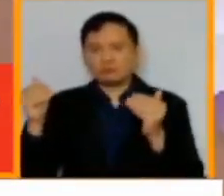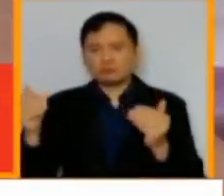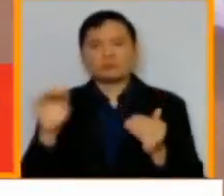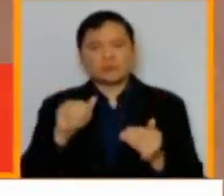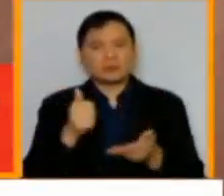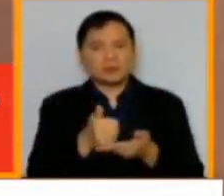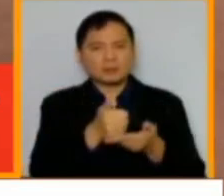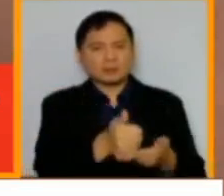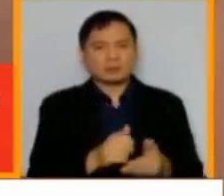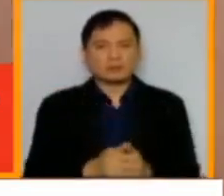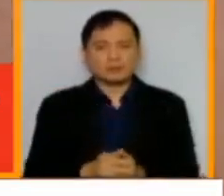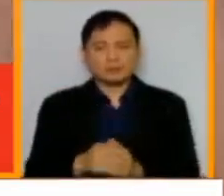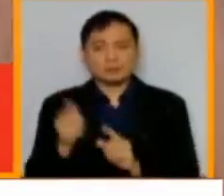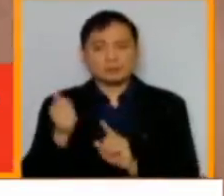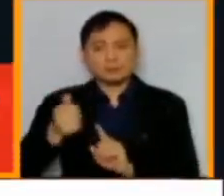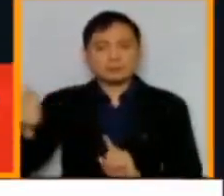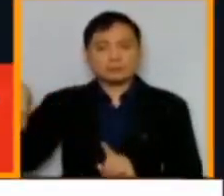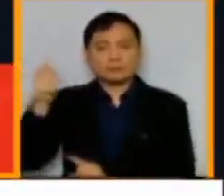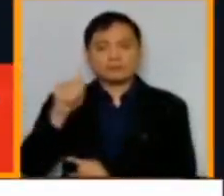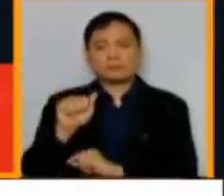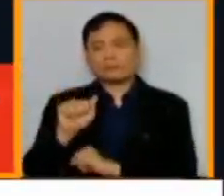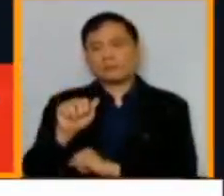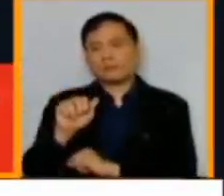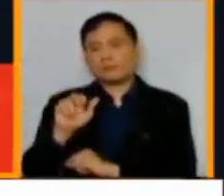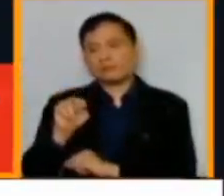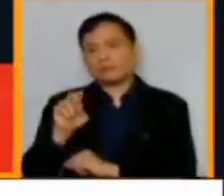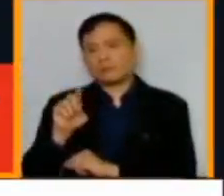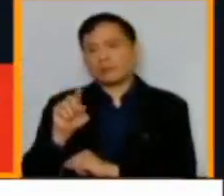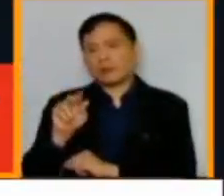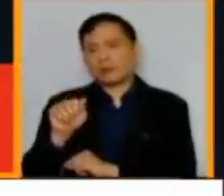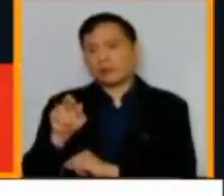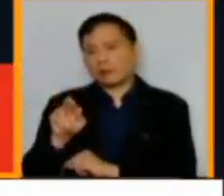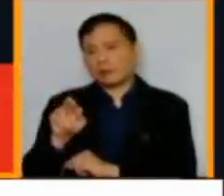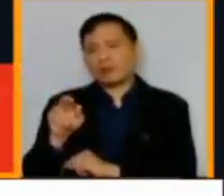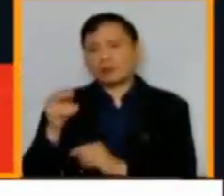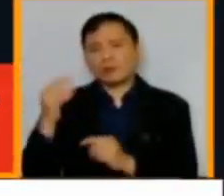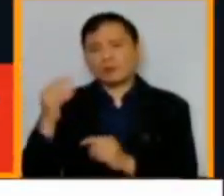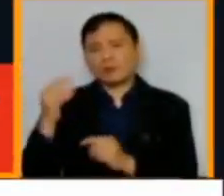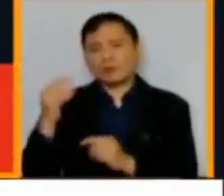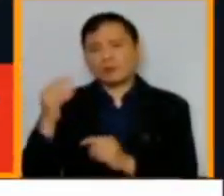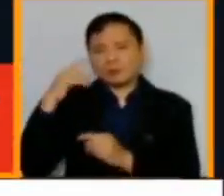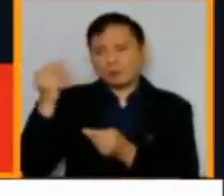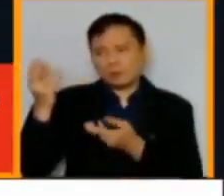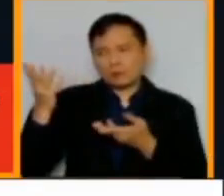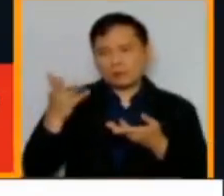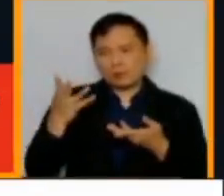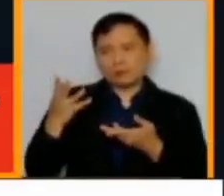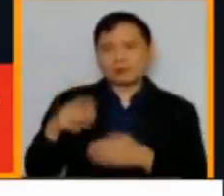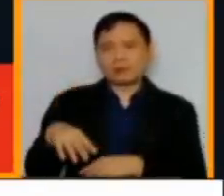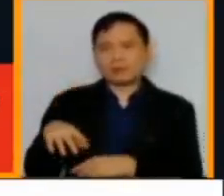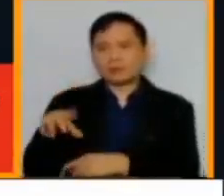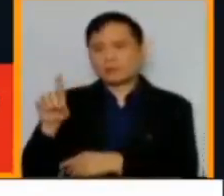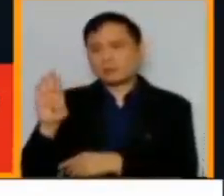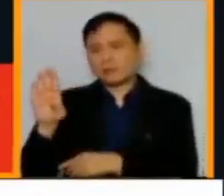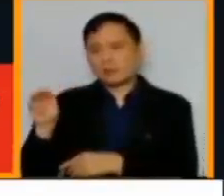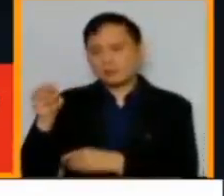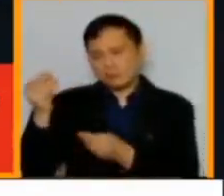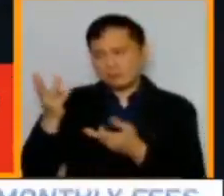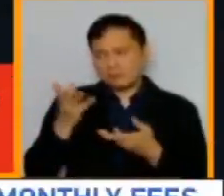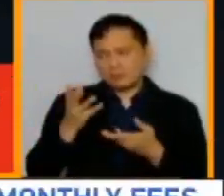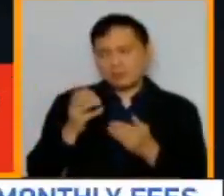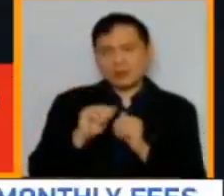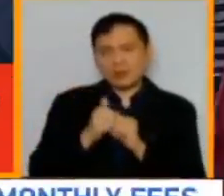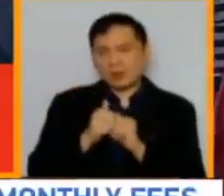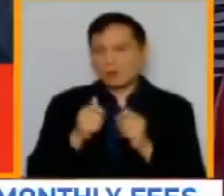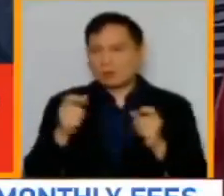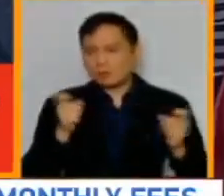guidelines mula sa Department of Budget and Management para sa ayuda. Kabilang sa ayusin pa ay kung ang lokal na pamahalaan ba o ang